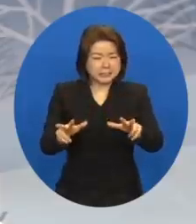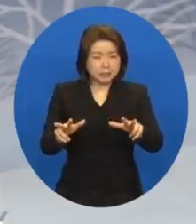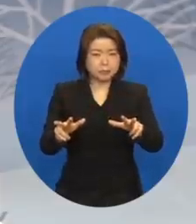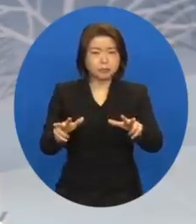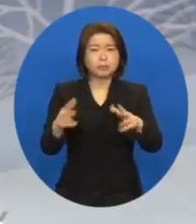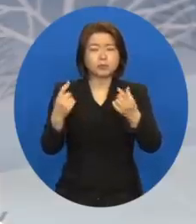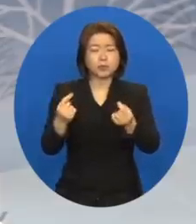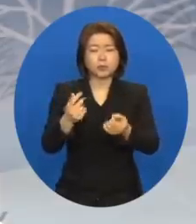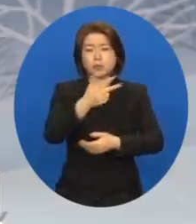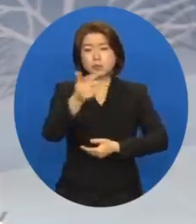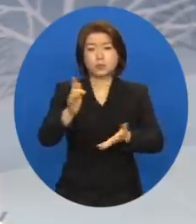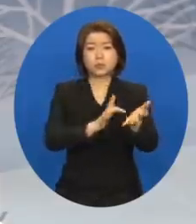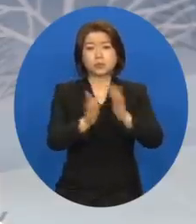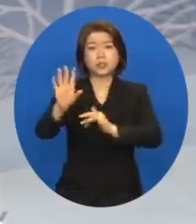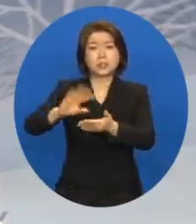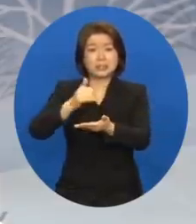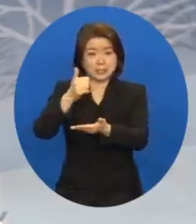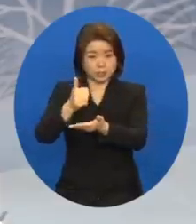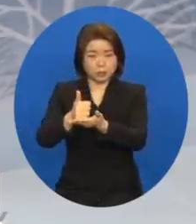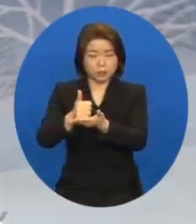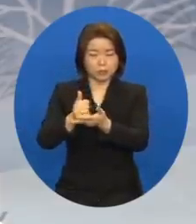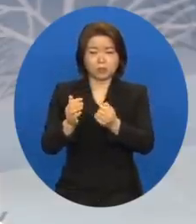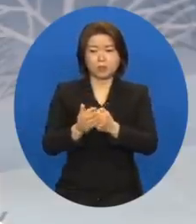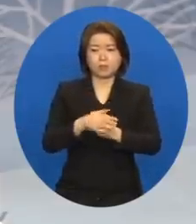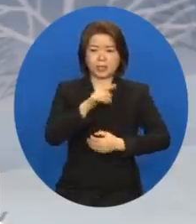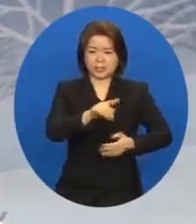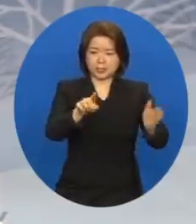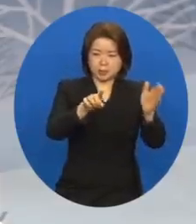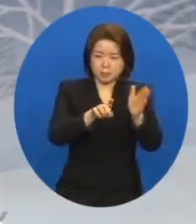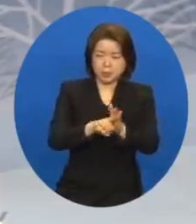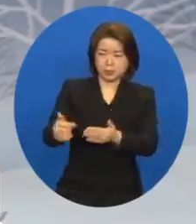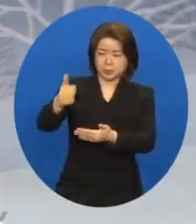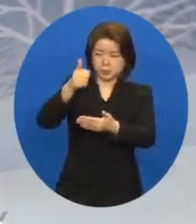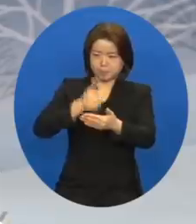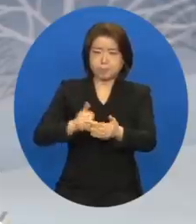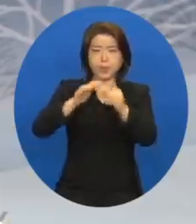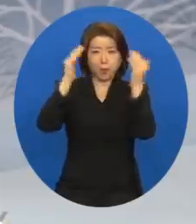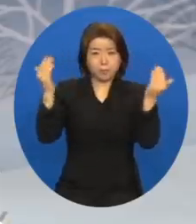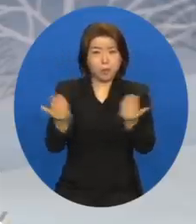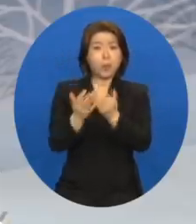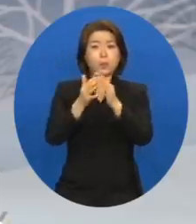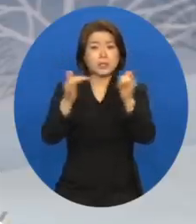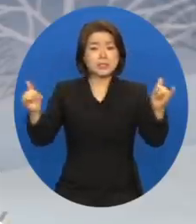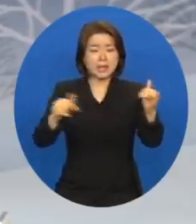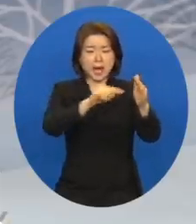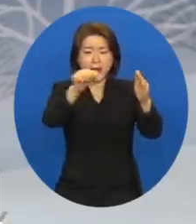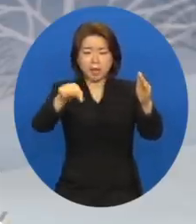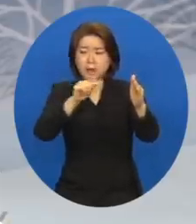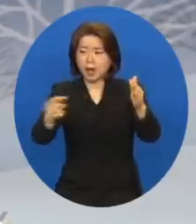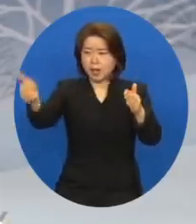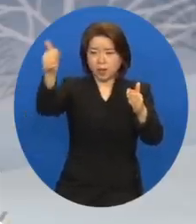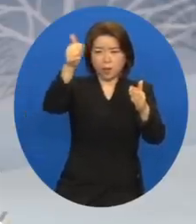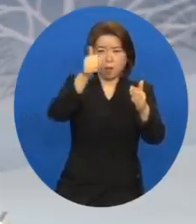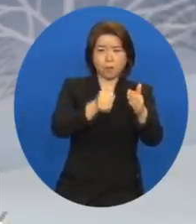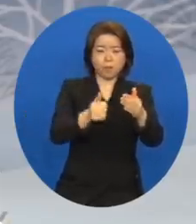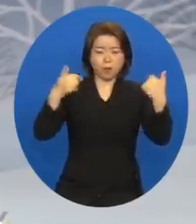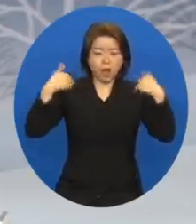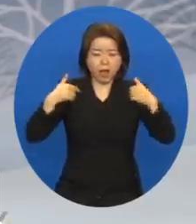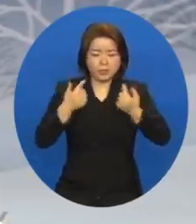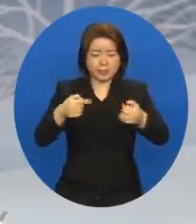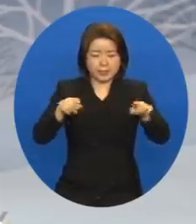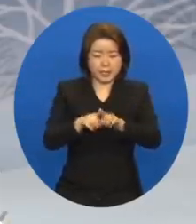예수 그리스도께서 그를 믿고 영접한 모든 성도들 안에 오셔서 늘 함께